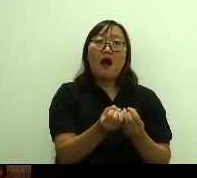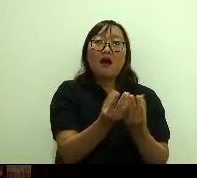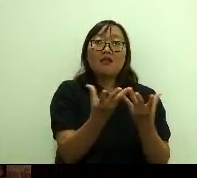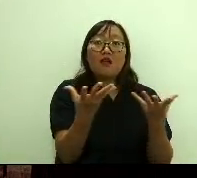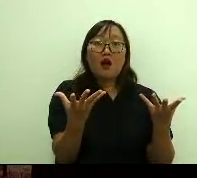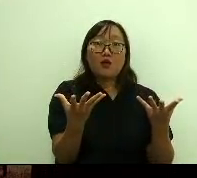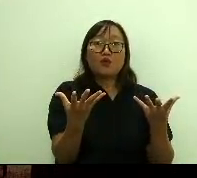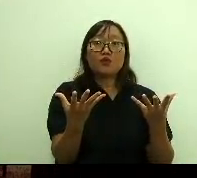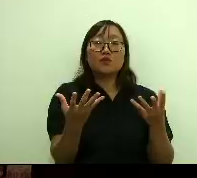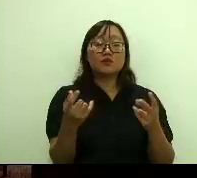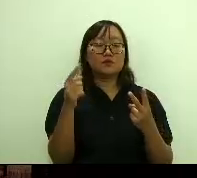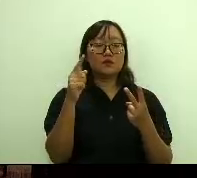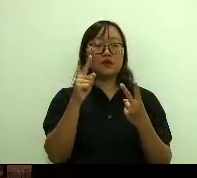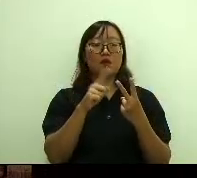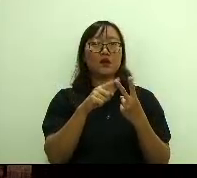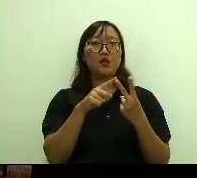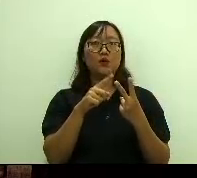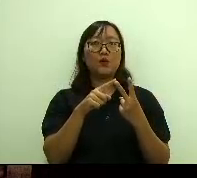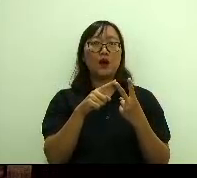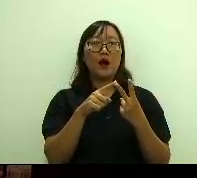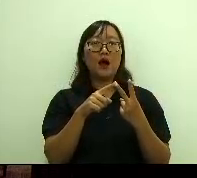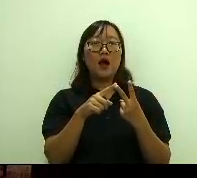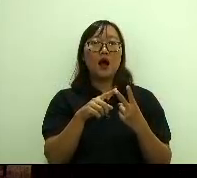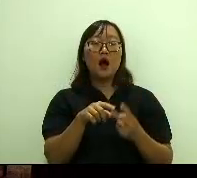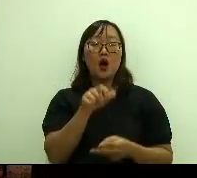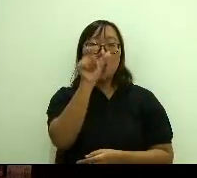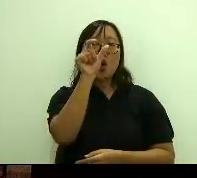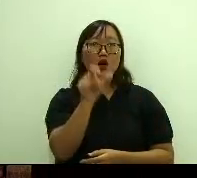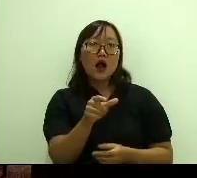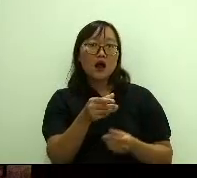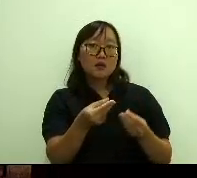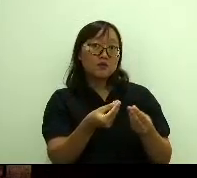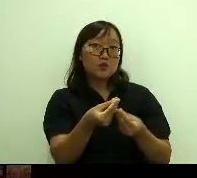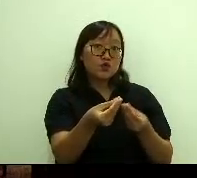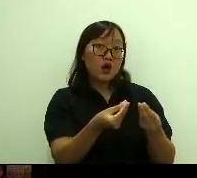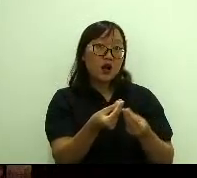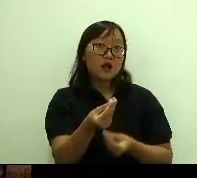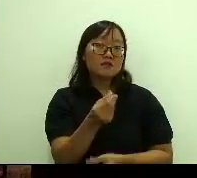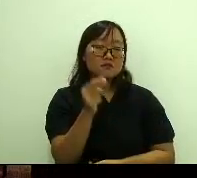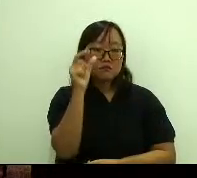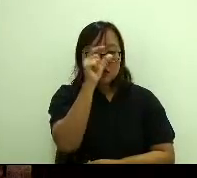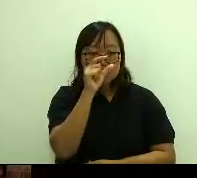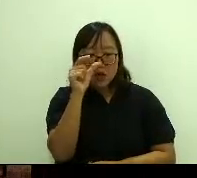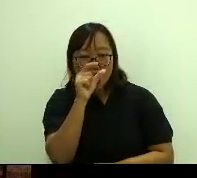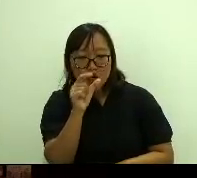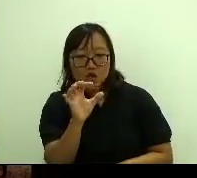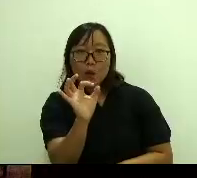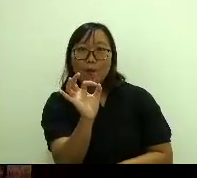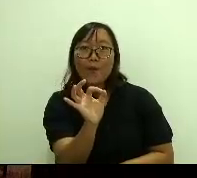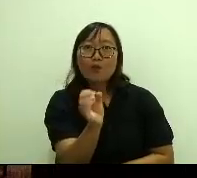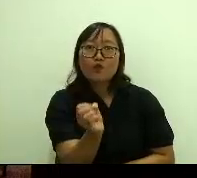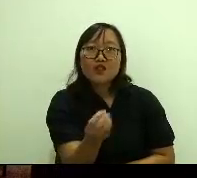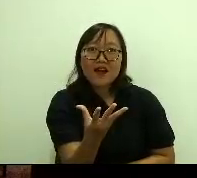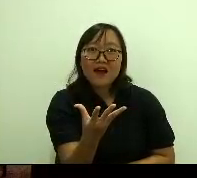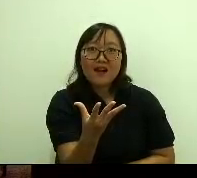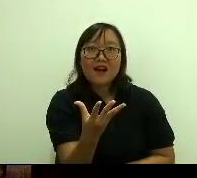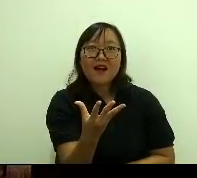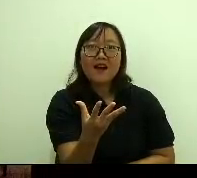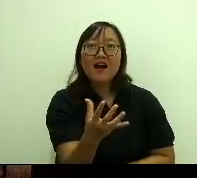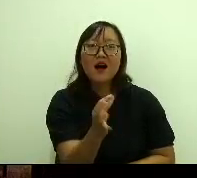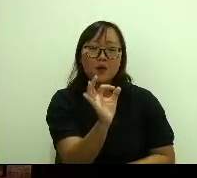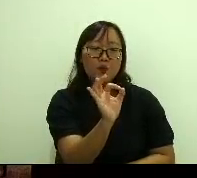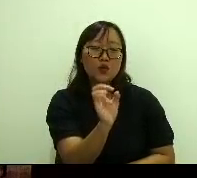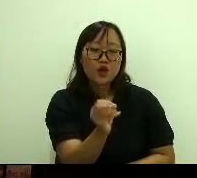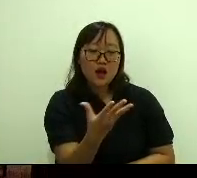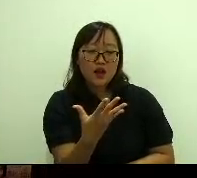membeli mutiara yang indah. Kita juga harus melangkah keluar dari zona